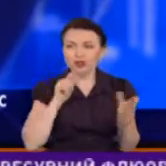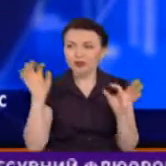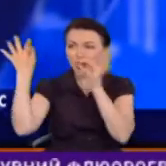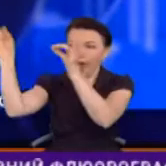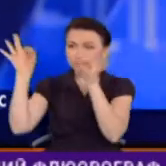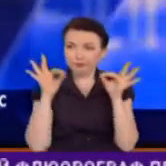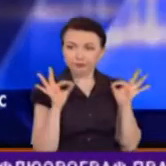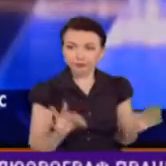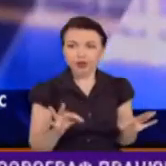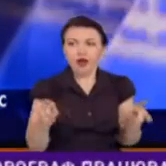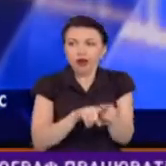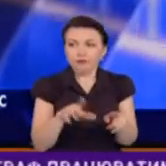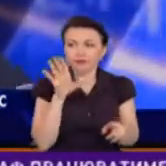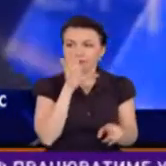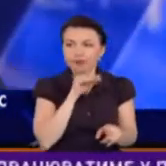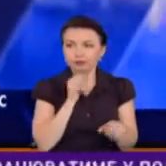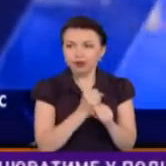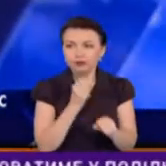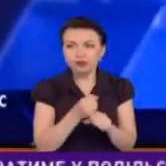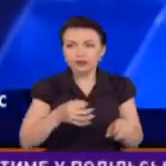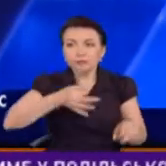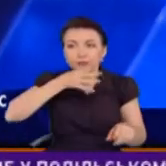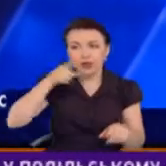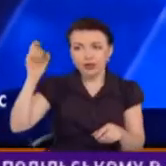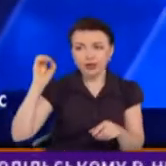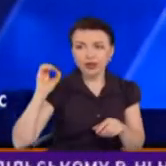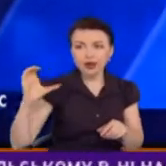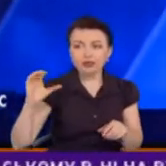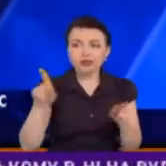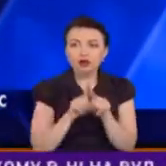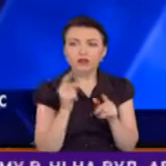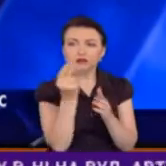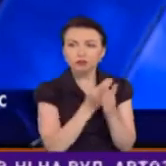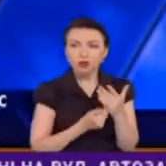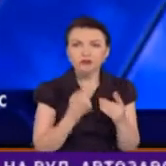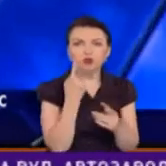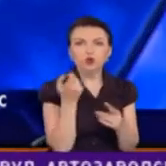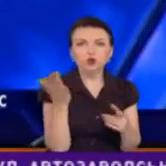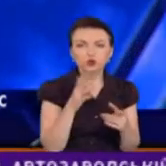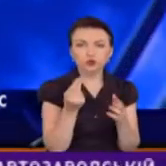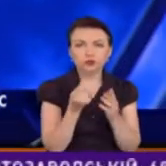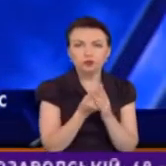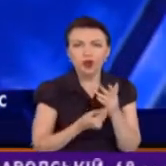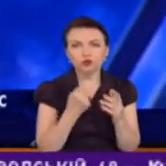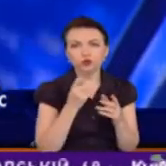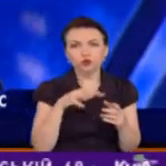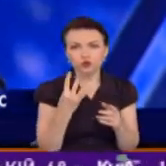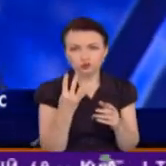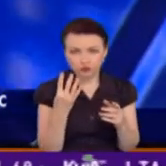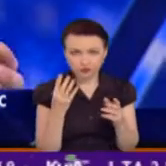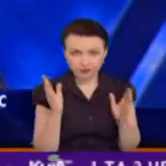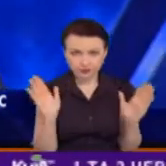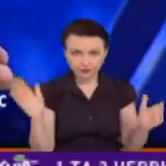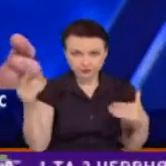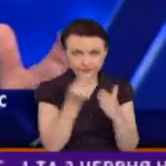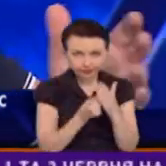там отак буде працювати. І вони, їм так сподобалася ця ідея, що вони намалювали 100 таких малюночків, ну, умовно, 144 реформи. Це